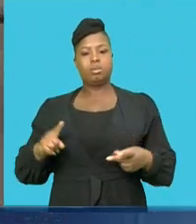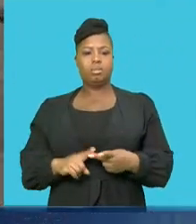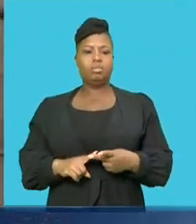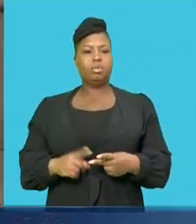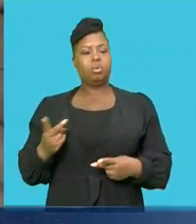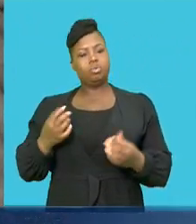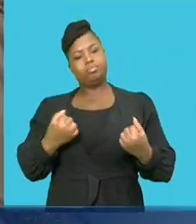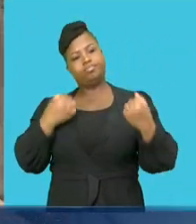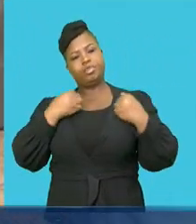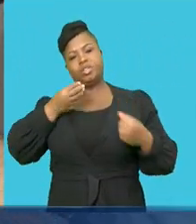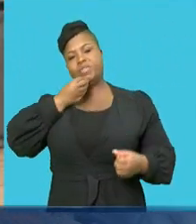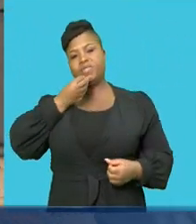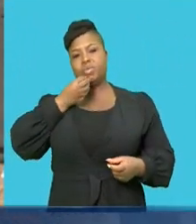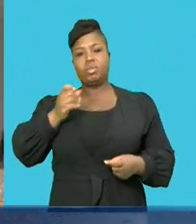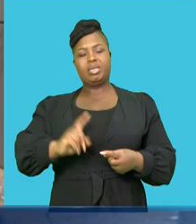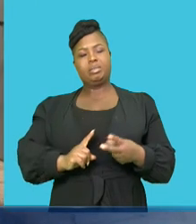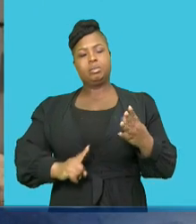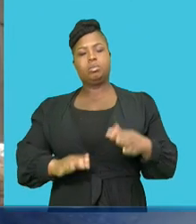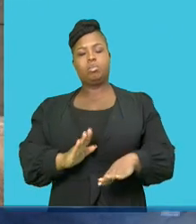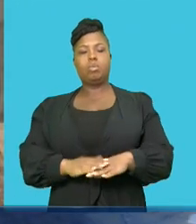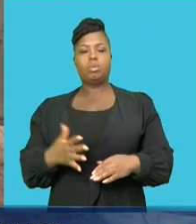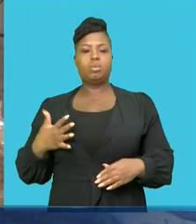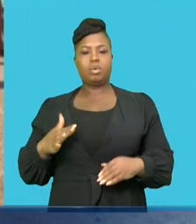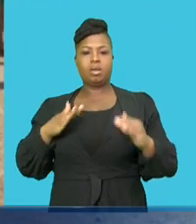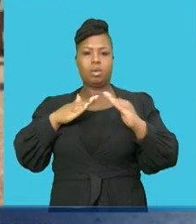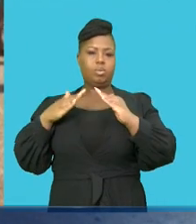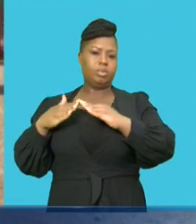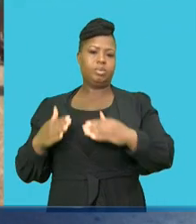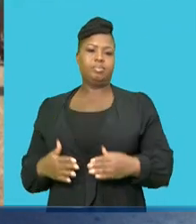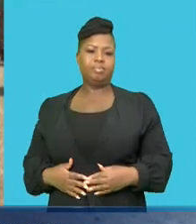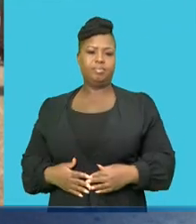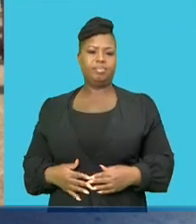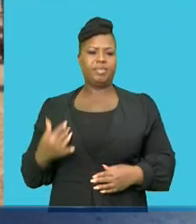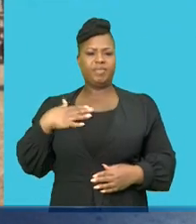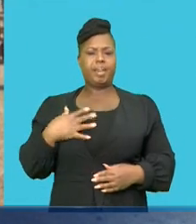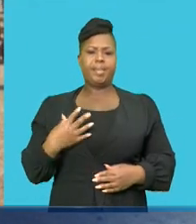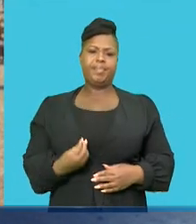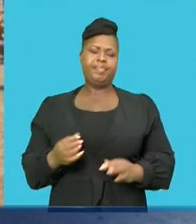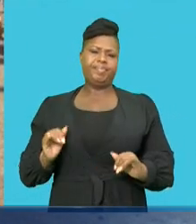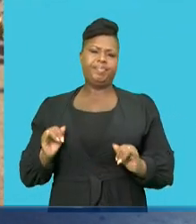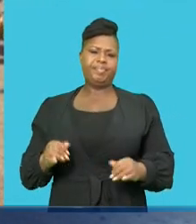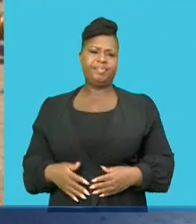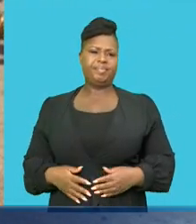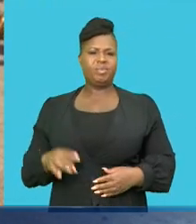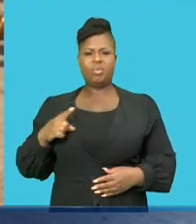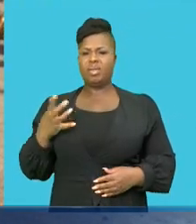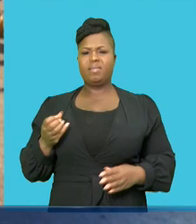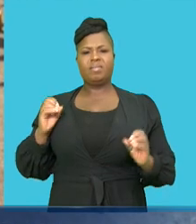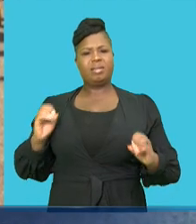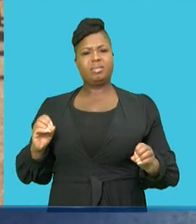iingubo kunye nokutya, kodwa undoqo zizindlu zokuhlala. Izami ibuhlungu nje kabi, umuntu